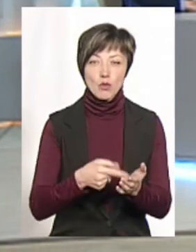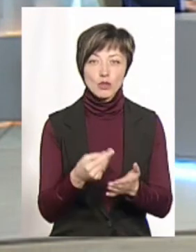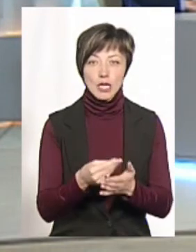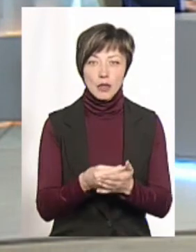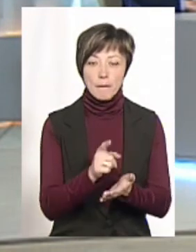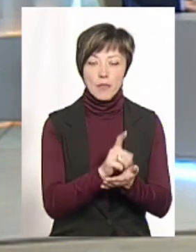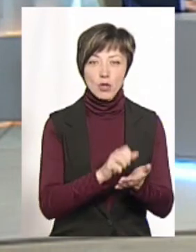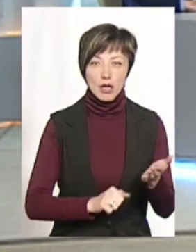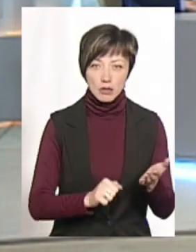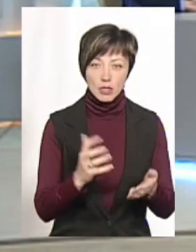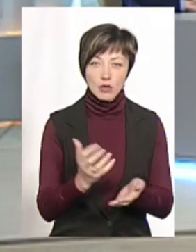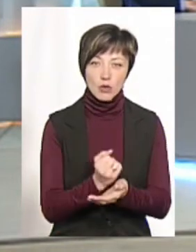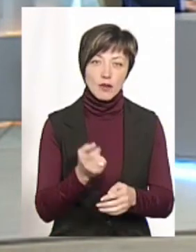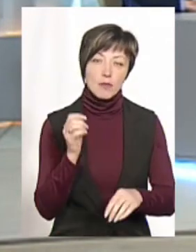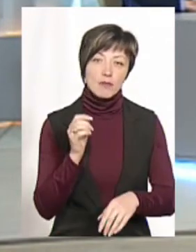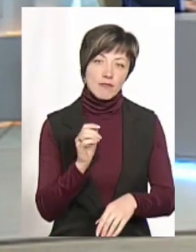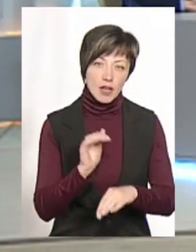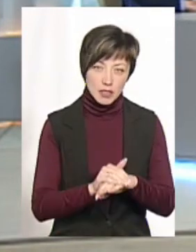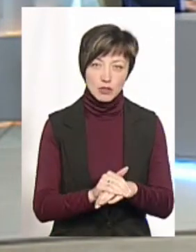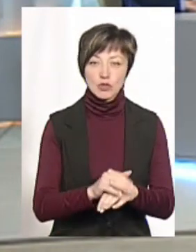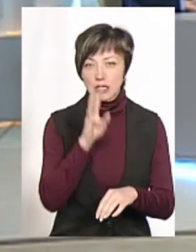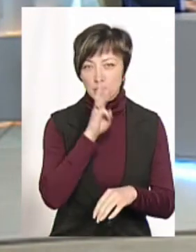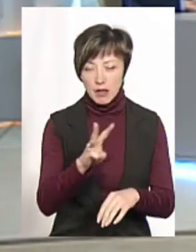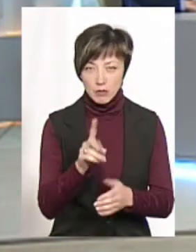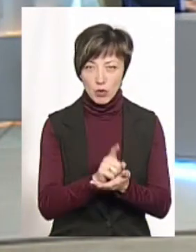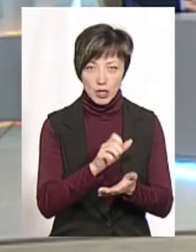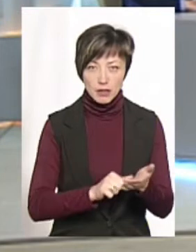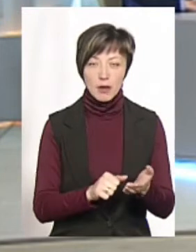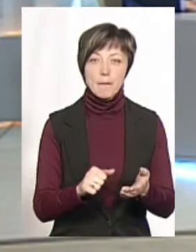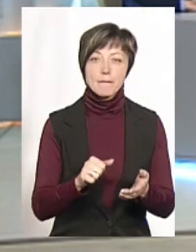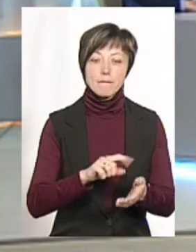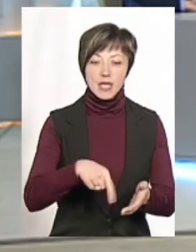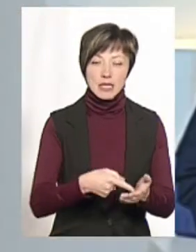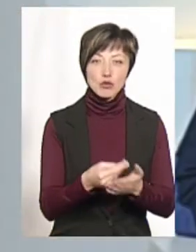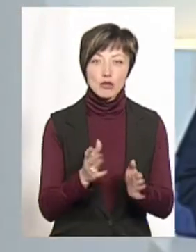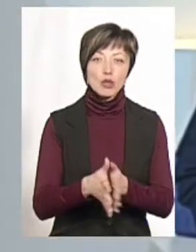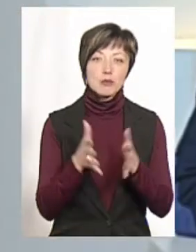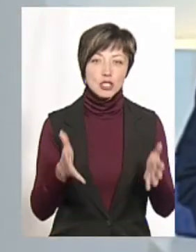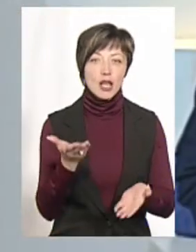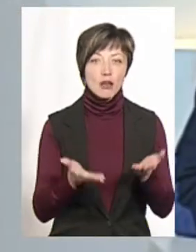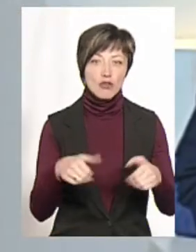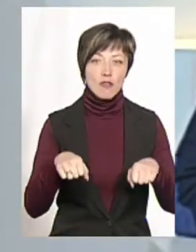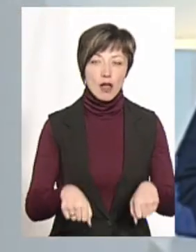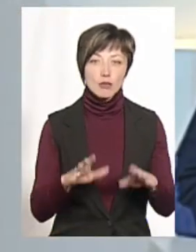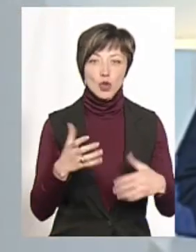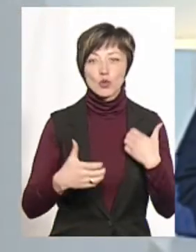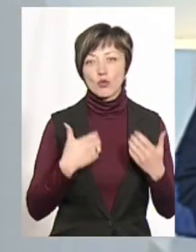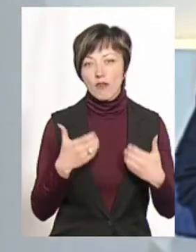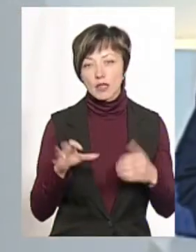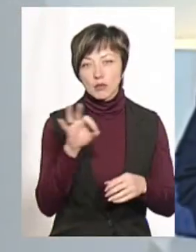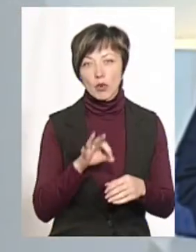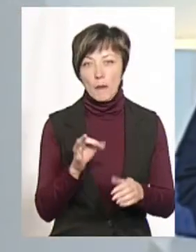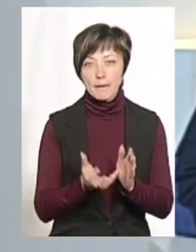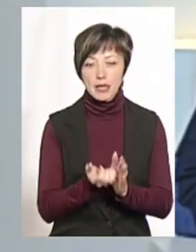бюджету – це податок на доходи фізичних осіб, це, по суті, податок з заробітної плати. Отже, міський бюджет буде більше, якщо влада буде турбуватись